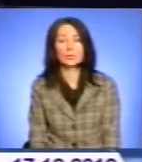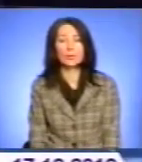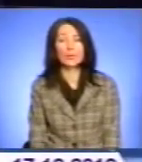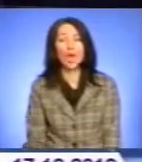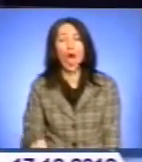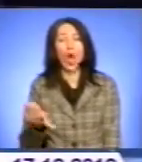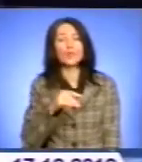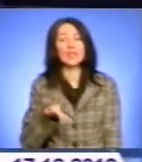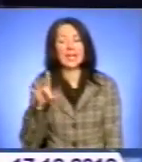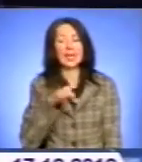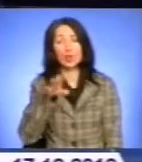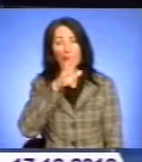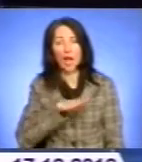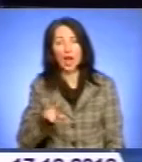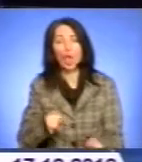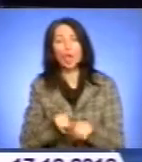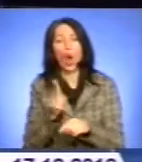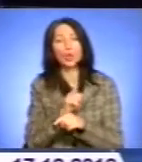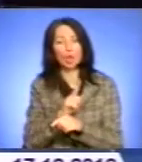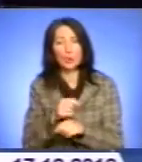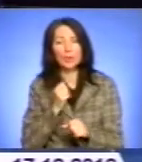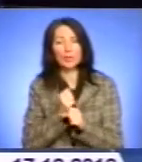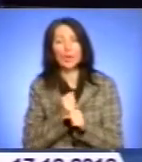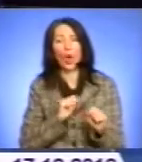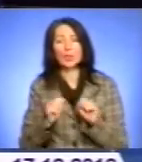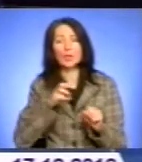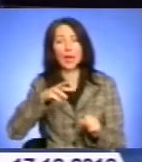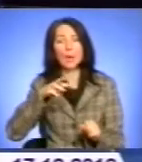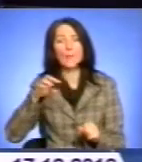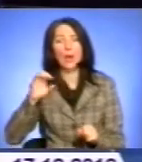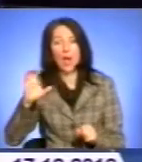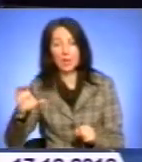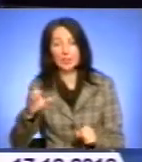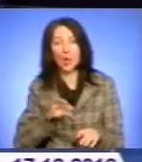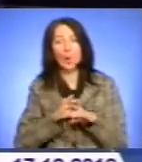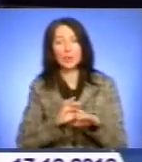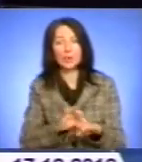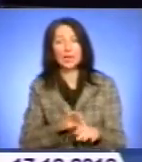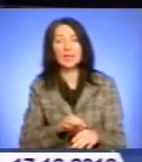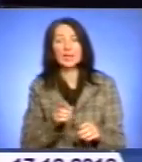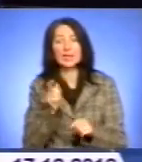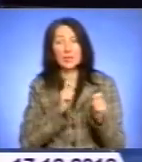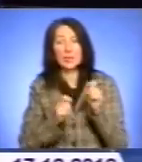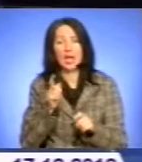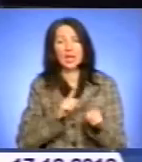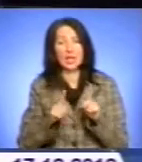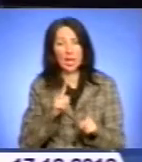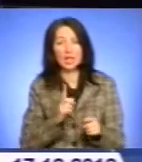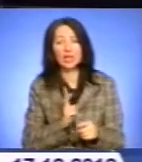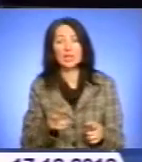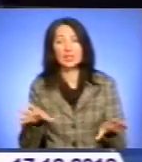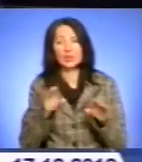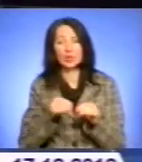У всіх районах краю та у Тернополі працівники управління МВС провели семінари-наради, на яких спільно з освітянами та місцевою